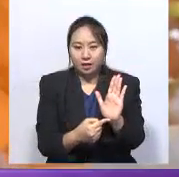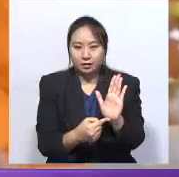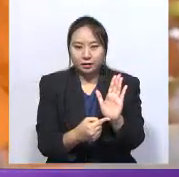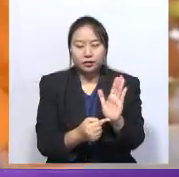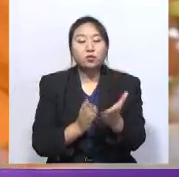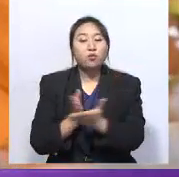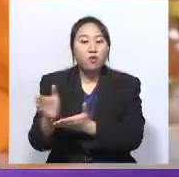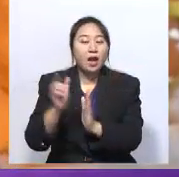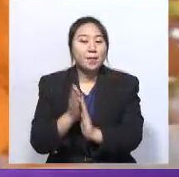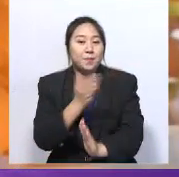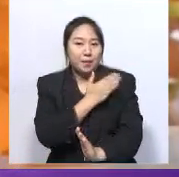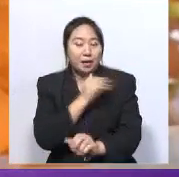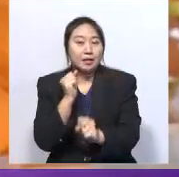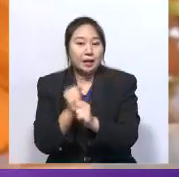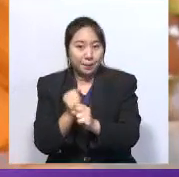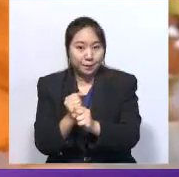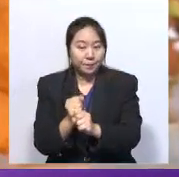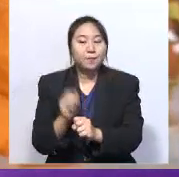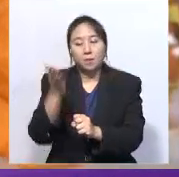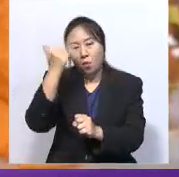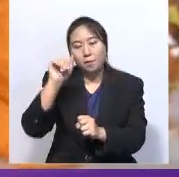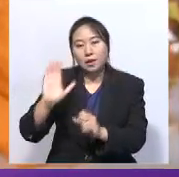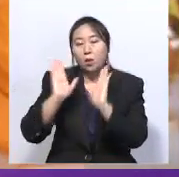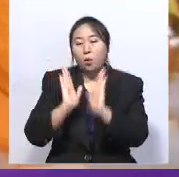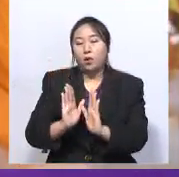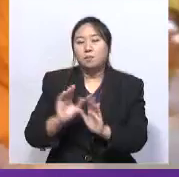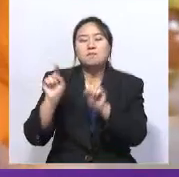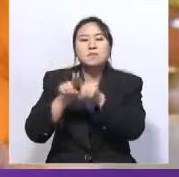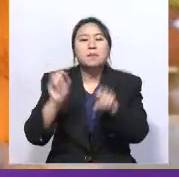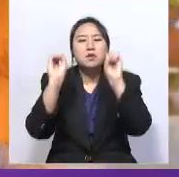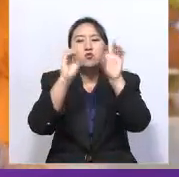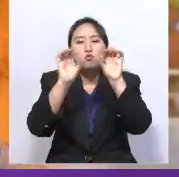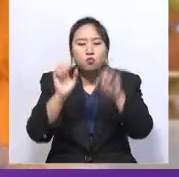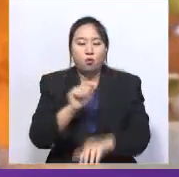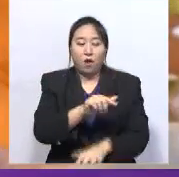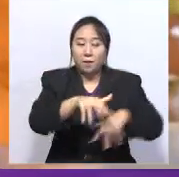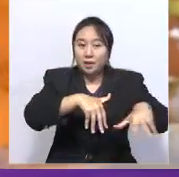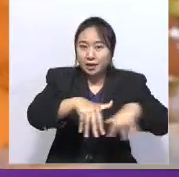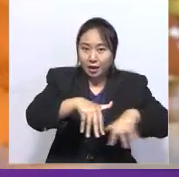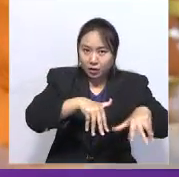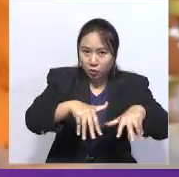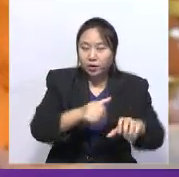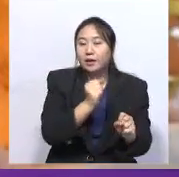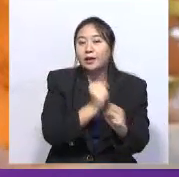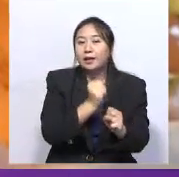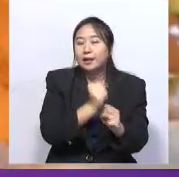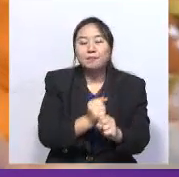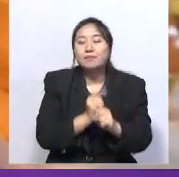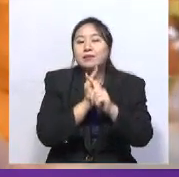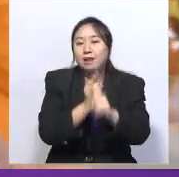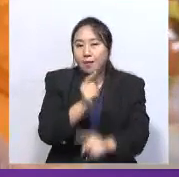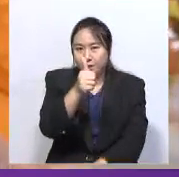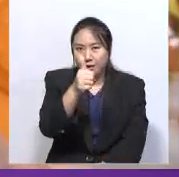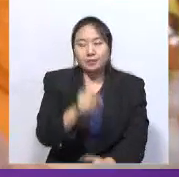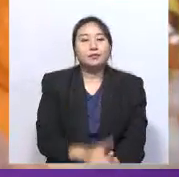ที่ฝ่ายสงฆ์จะพึงกระทำในฐานะผู้สืบพระศาสนาและเป็นครูฝ่ายคารวะก็สามารถที่จะดำเนินตามรอยนี้ต